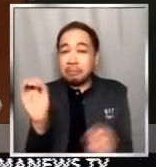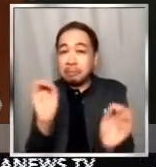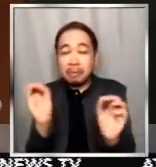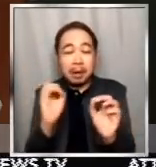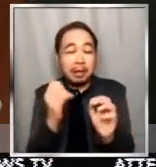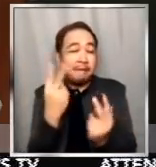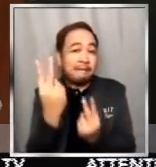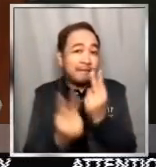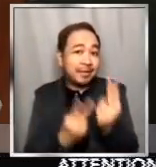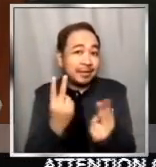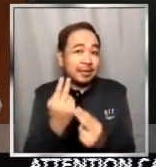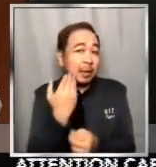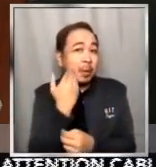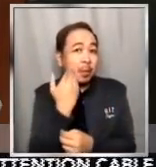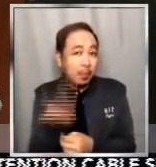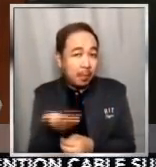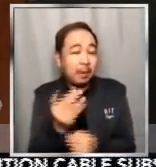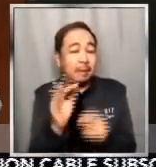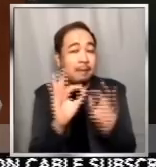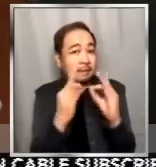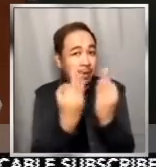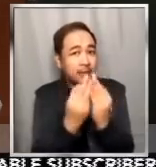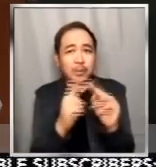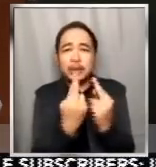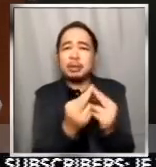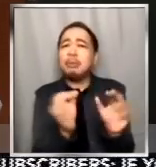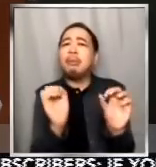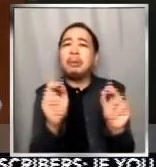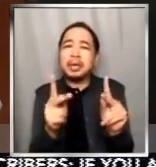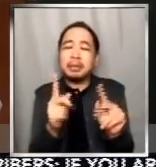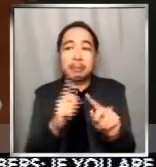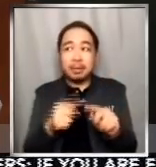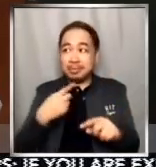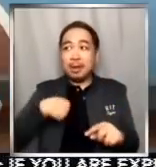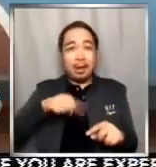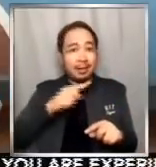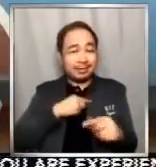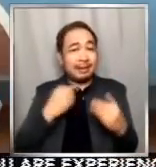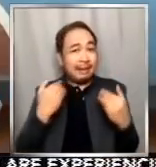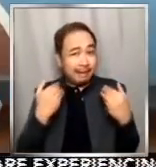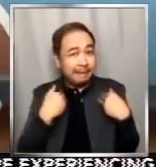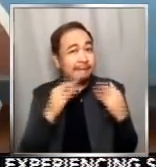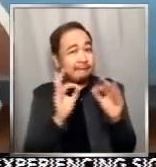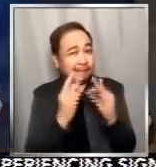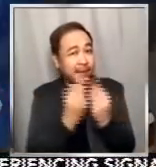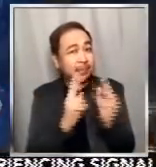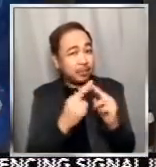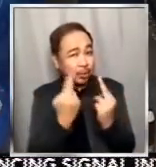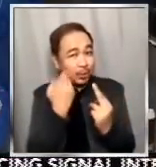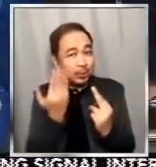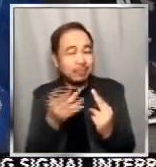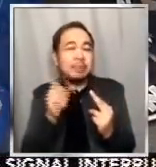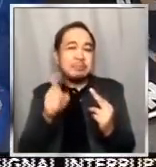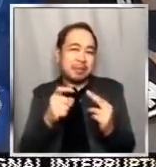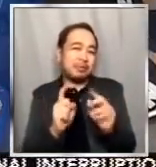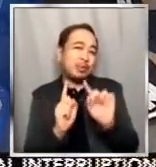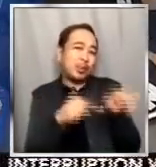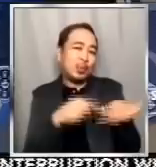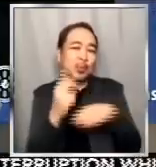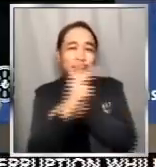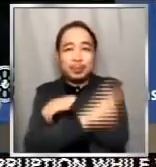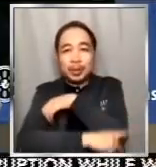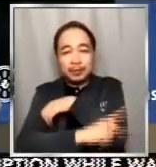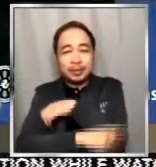okay lang. Kami may mga patay. Kailangan umuwi kami doon sa amin. Sabi ng Malacañang ang mahalaga na paghandaan ng